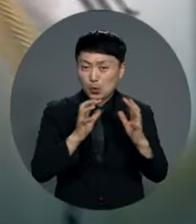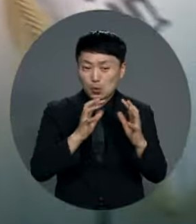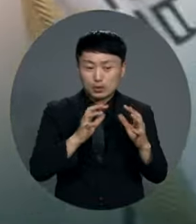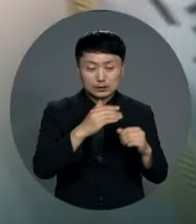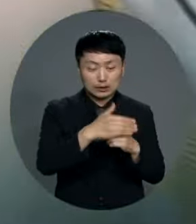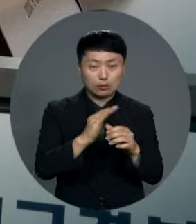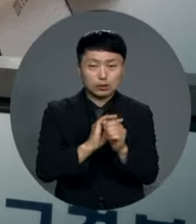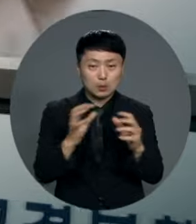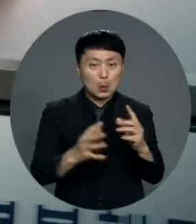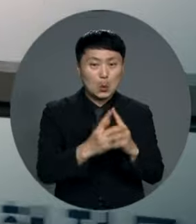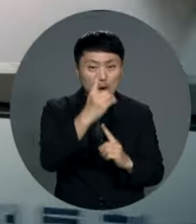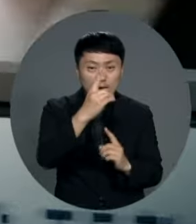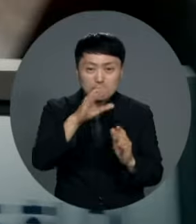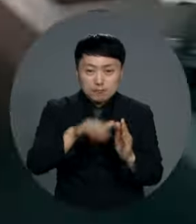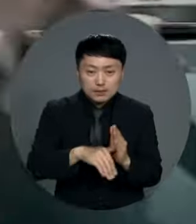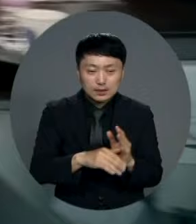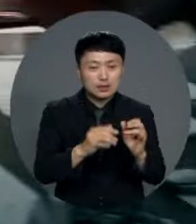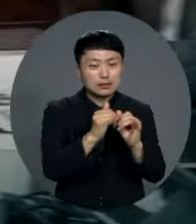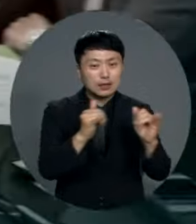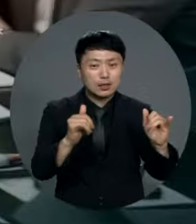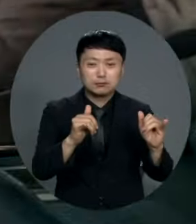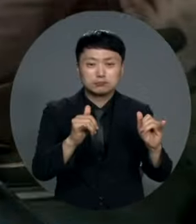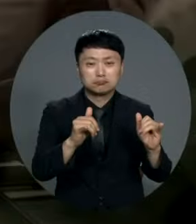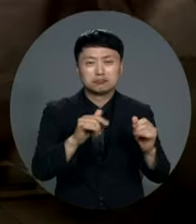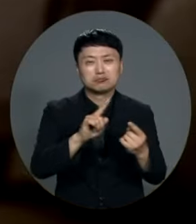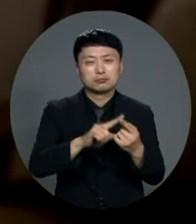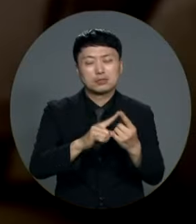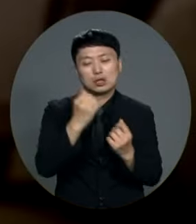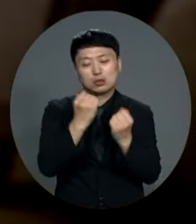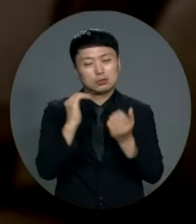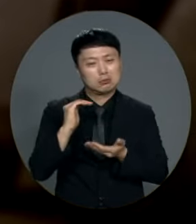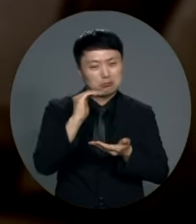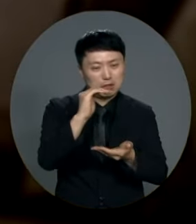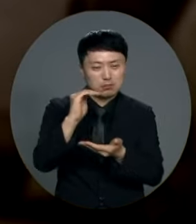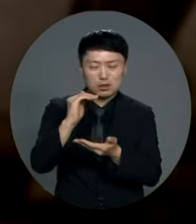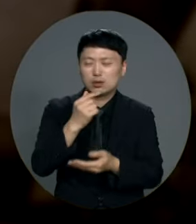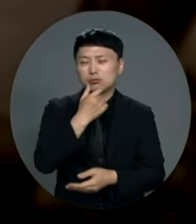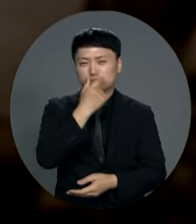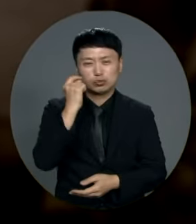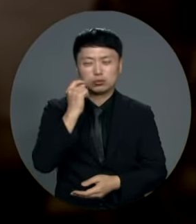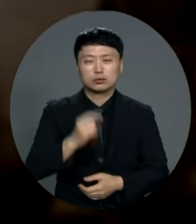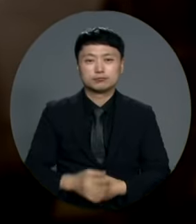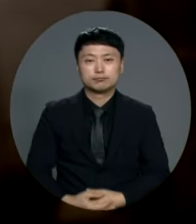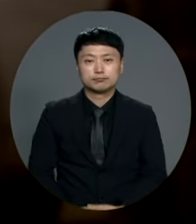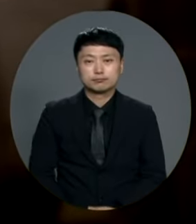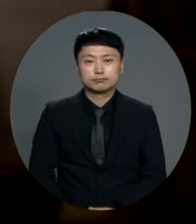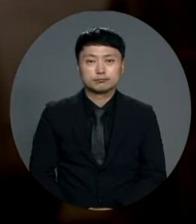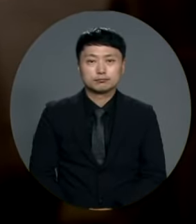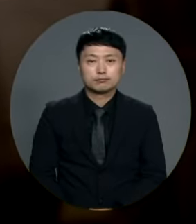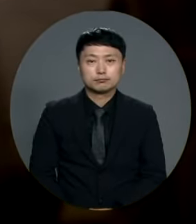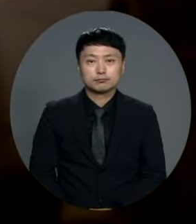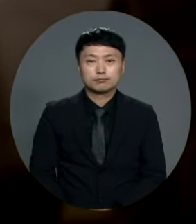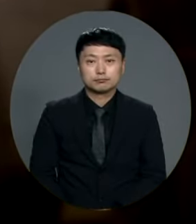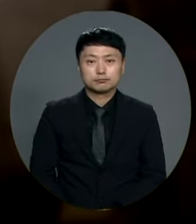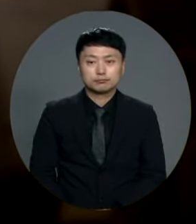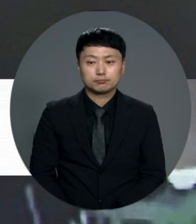행정통합에 정작 지역 주민들은 논의에서 배제돼 있습니다. MBC 뉴스 조재한입니다.